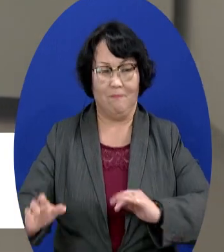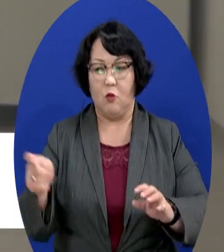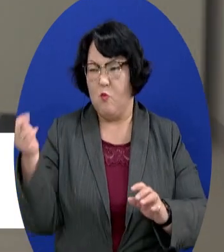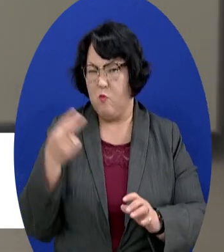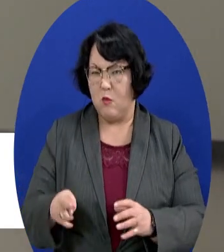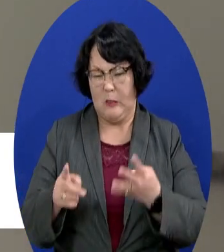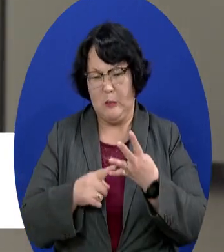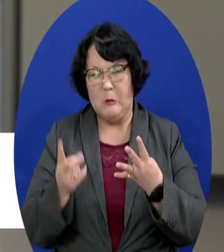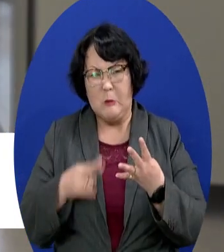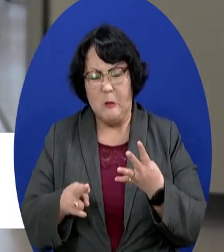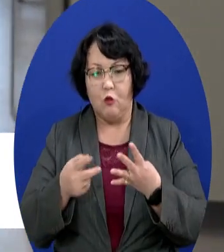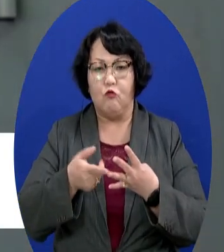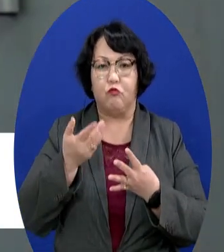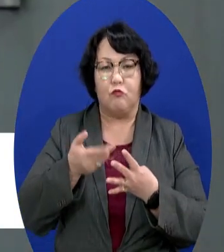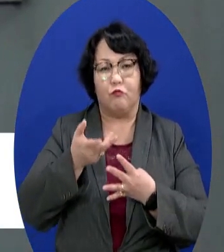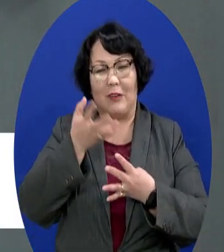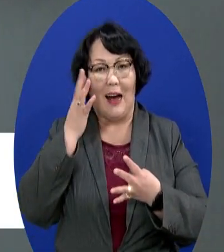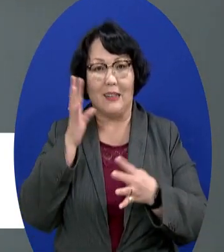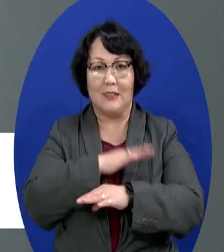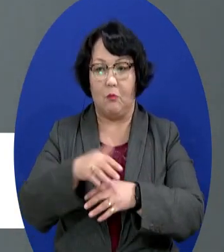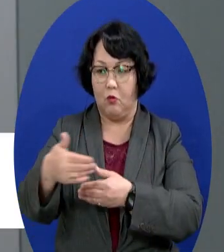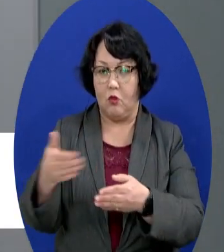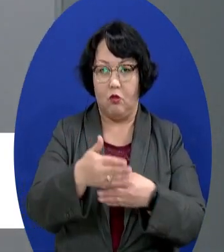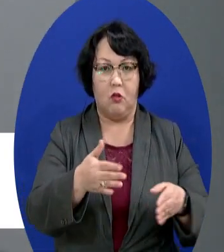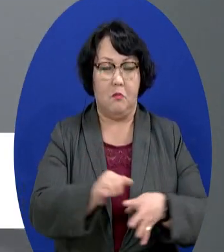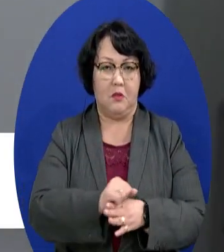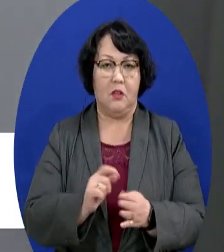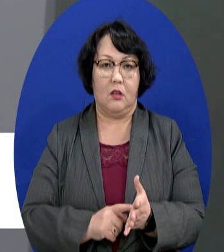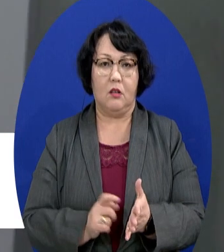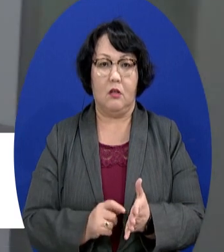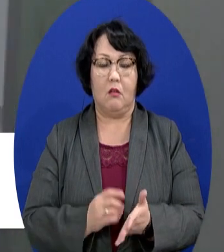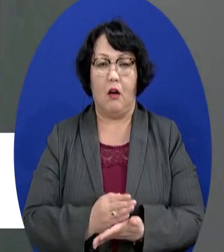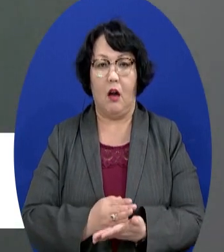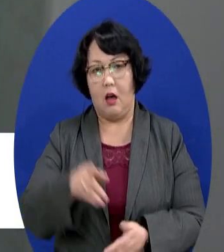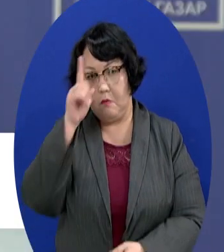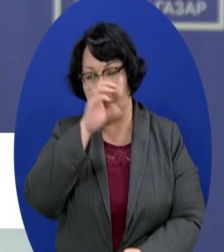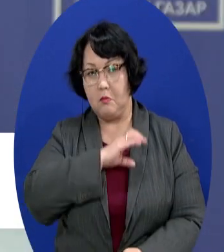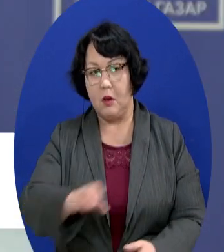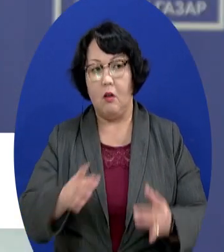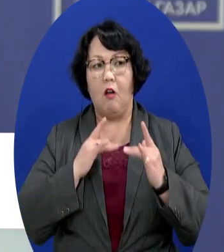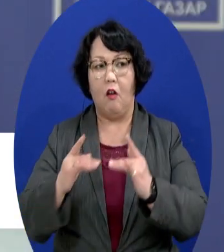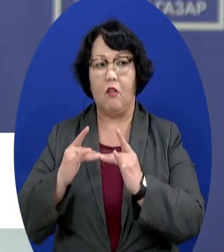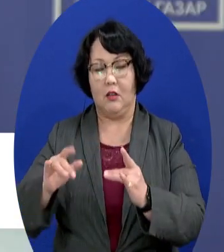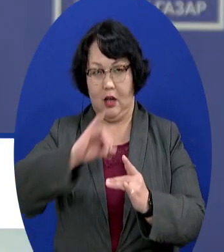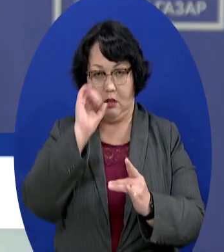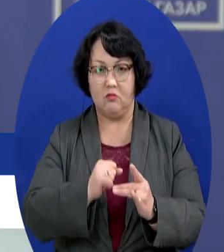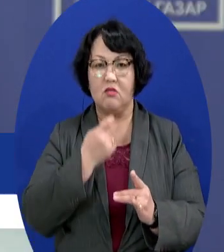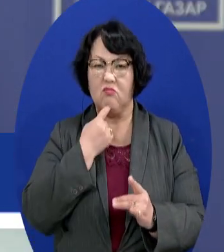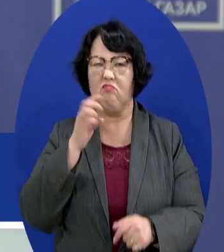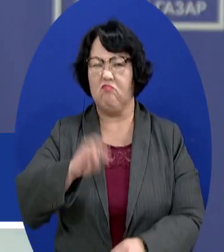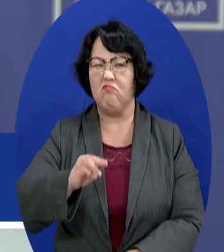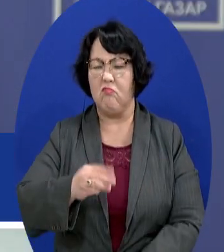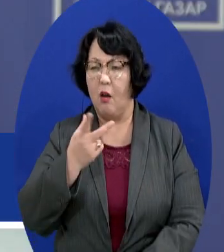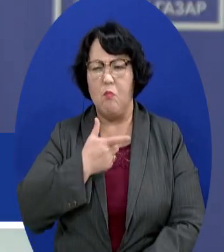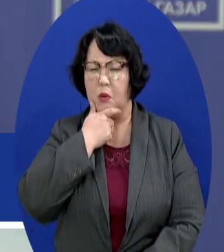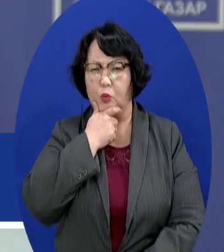нэрэмбэлж шилжүүлэх нь үр дүнтэй гэж үзэж байгаа юм. Тэгээ эмнэлгийн орны асуудал бас эрүүл мэндийн салбарт тулгамдж байна. Тийм учраас